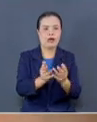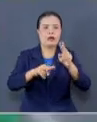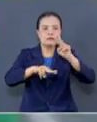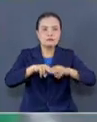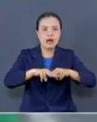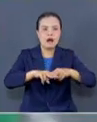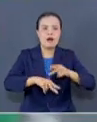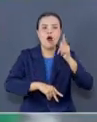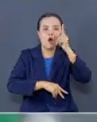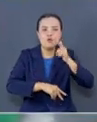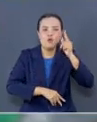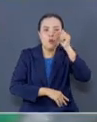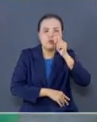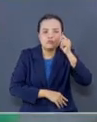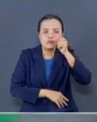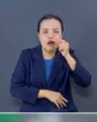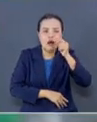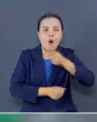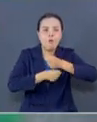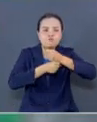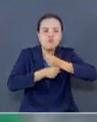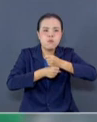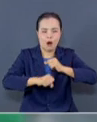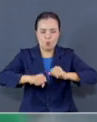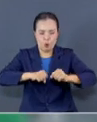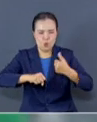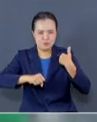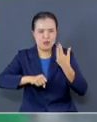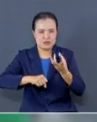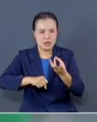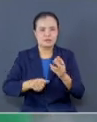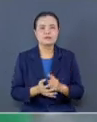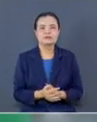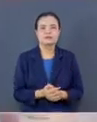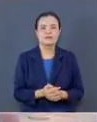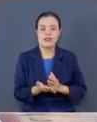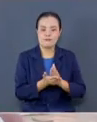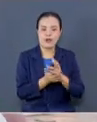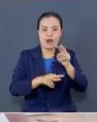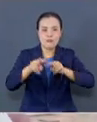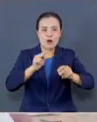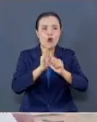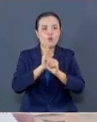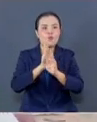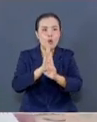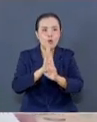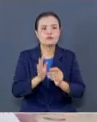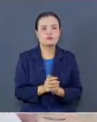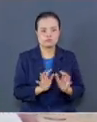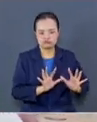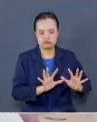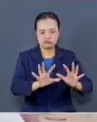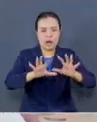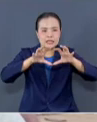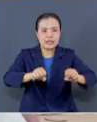มีแต่คุณลุงคุณตาทั้งนั้นเลยนะอาจจะมีคนหนุ่มอยู่บ้างฮะนี่เป็นเหตุการณ์ที่ฝ่ายปกครองของอุบลราชธานีนำกำลังเข้